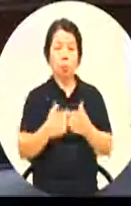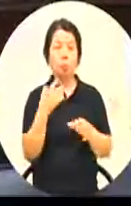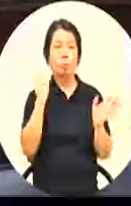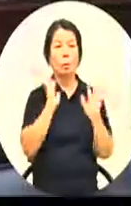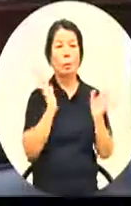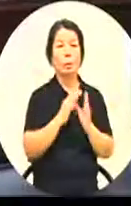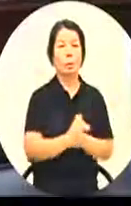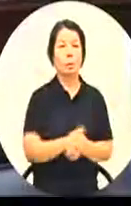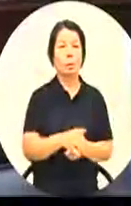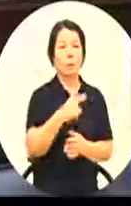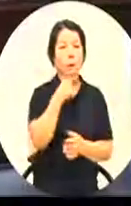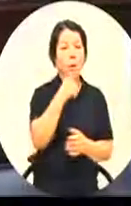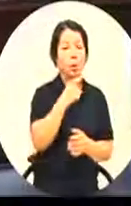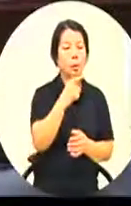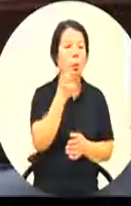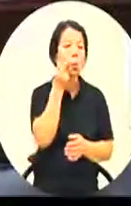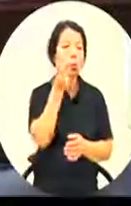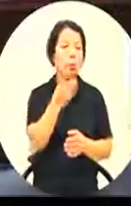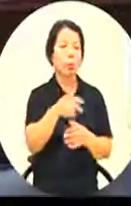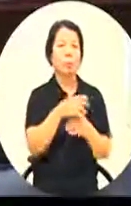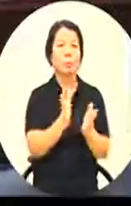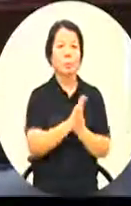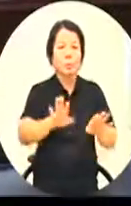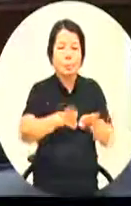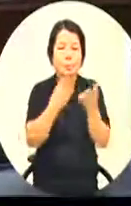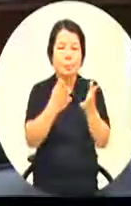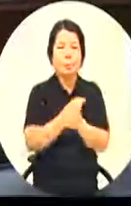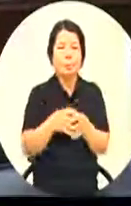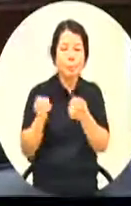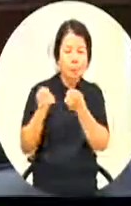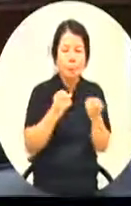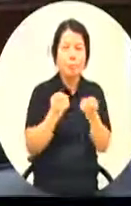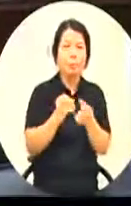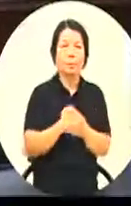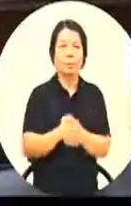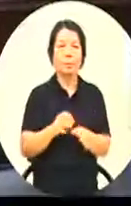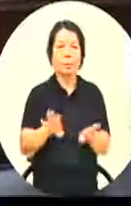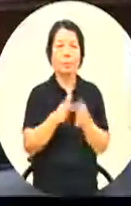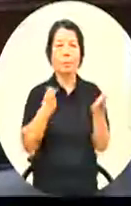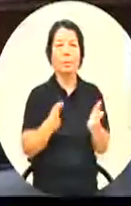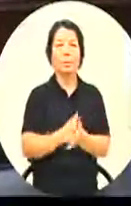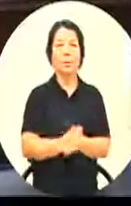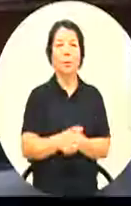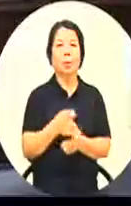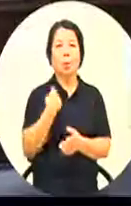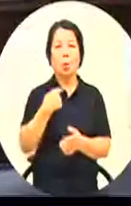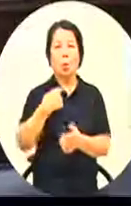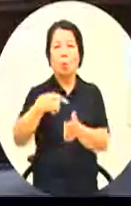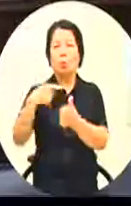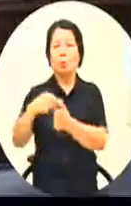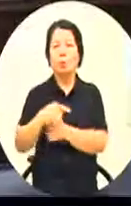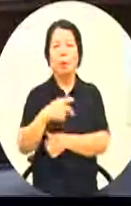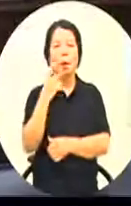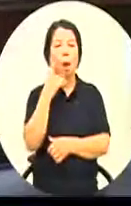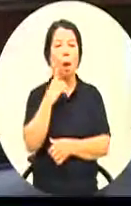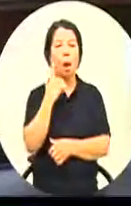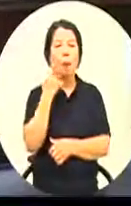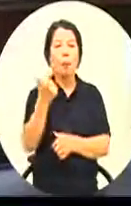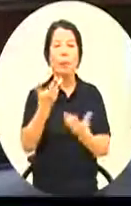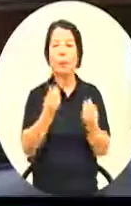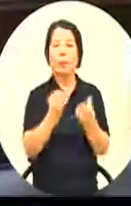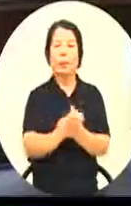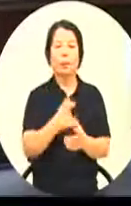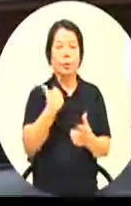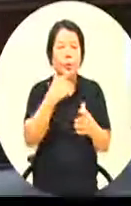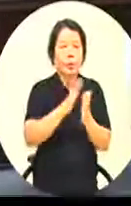岁两个多月，从她开始会跟我互动开始，我没有教她讲爸爸两个字，我都讲 daddy daddy， 一直